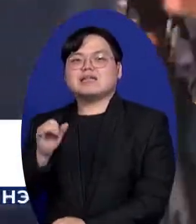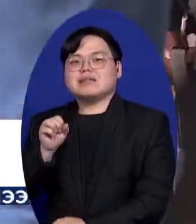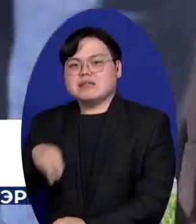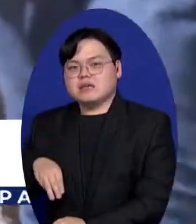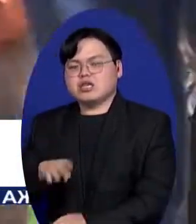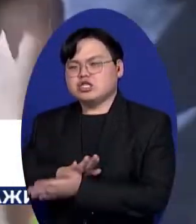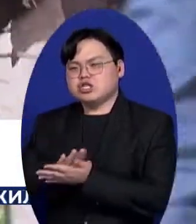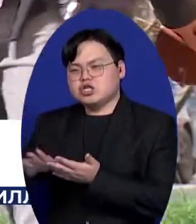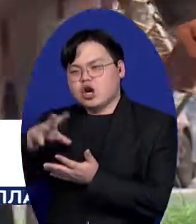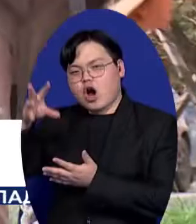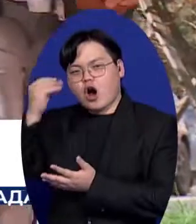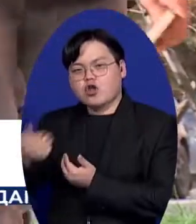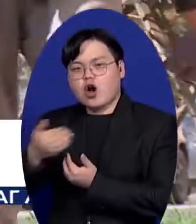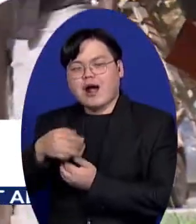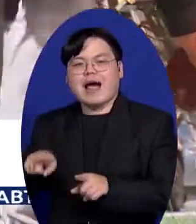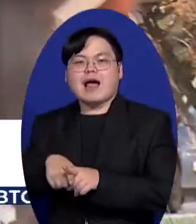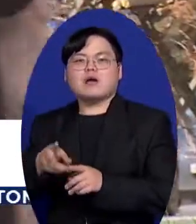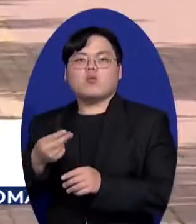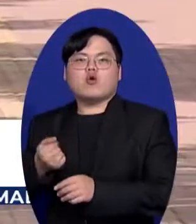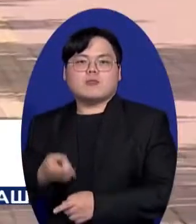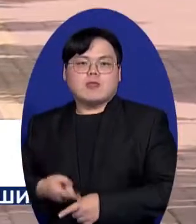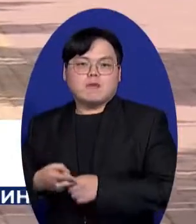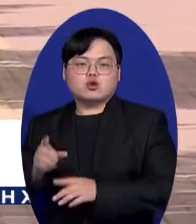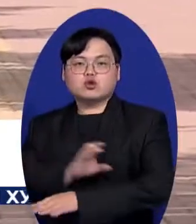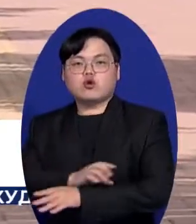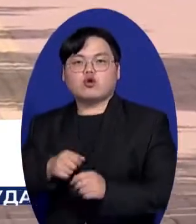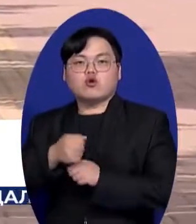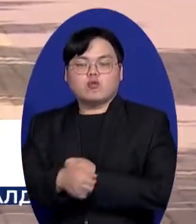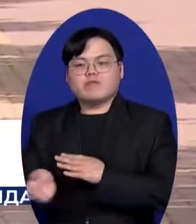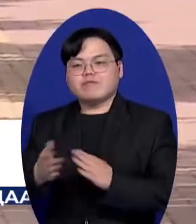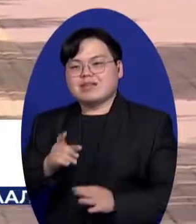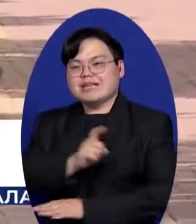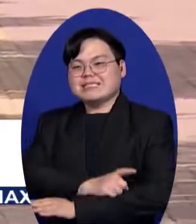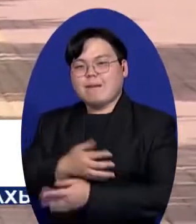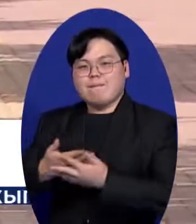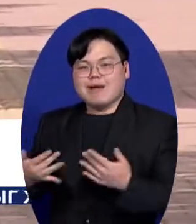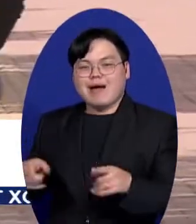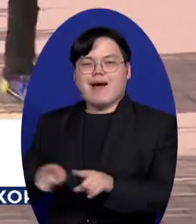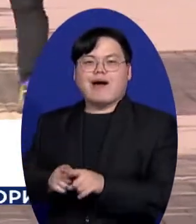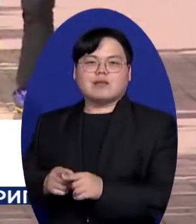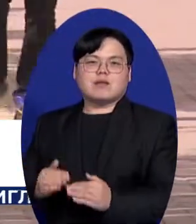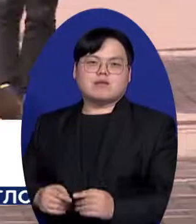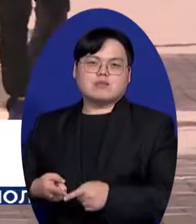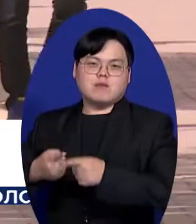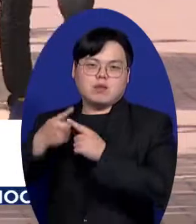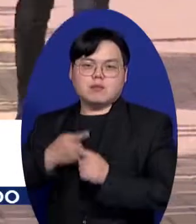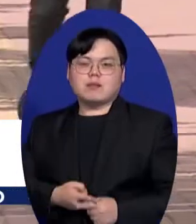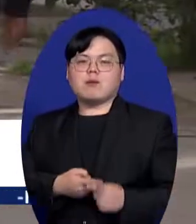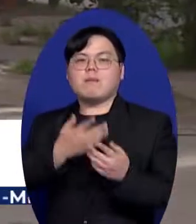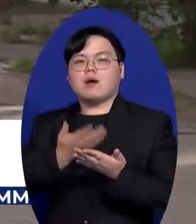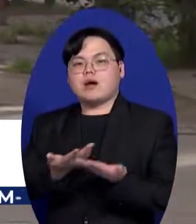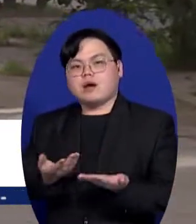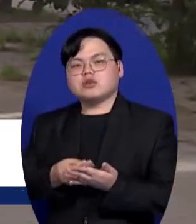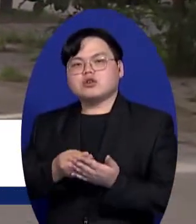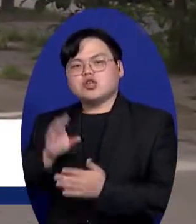оюутнуудын төлбөрч ирсэн нэмэгдсэн байна. Мөн сургалтын төлбөрөөс гадна хичээлийн хэрэглэх түүний үн зах зээлээ дагаад өссөн гэлээ. Мэдээж